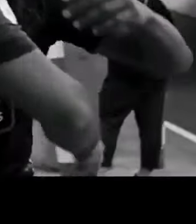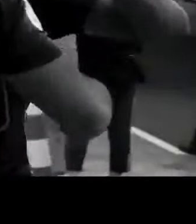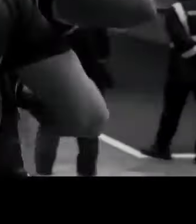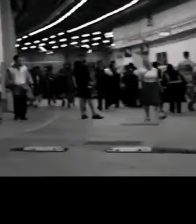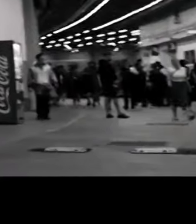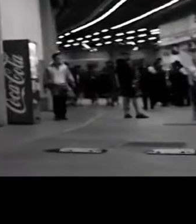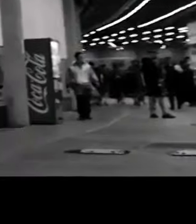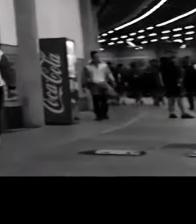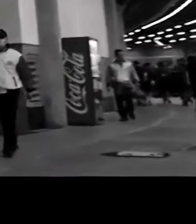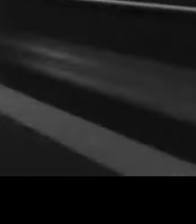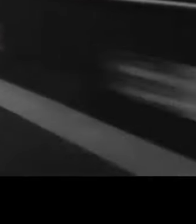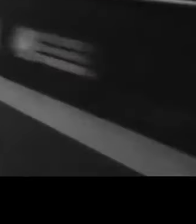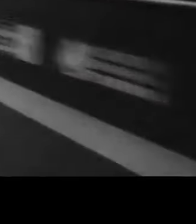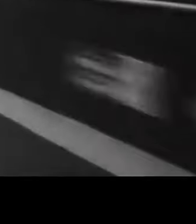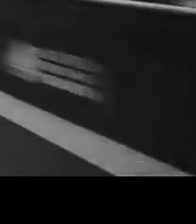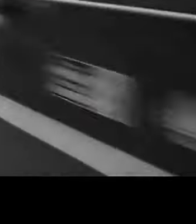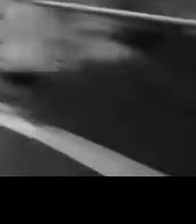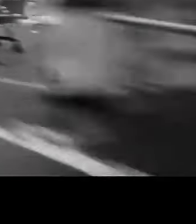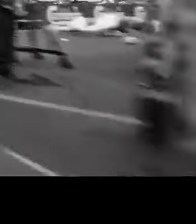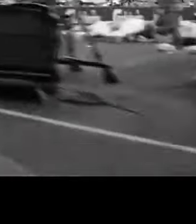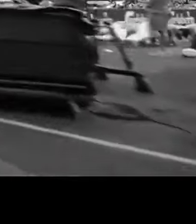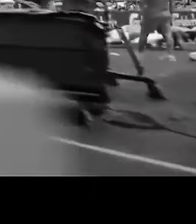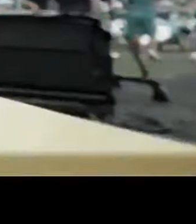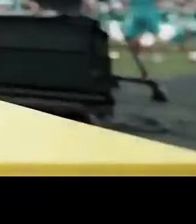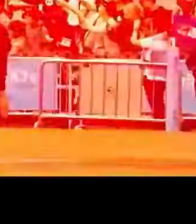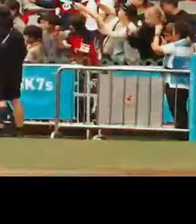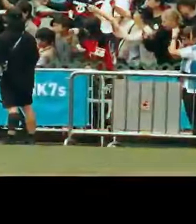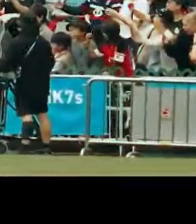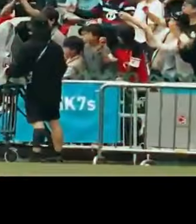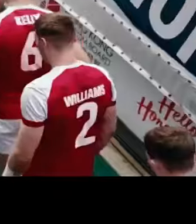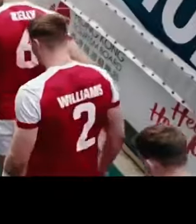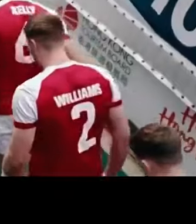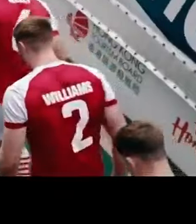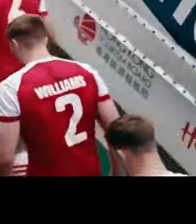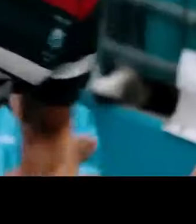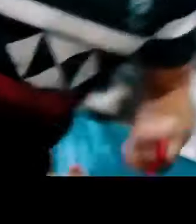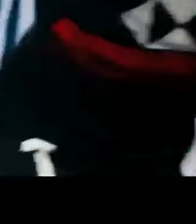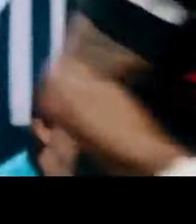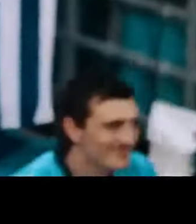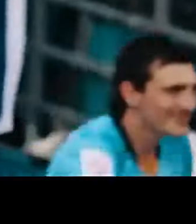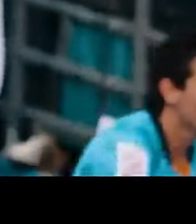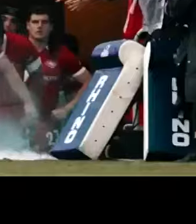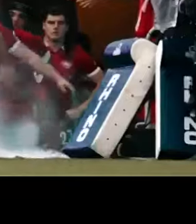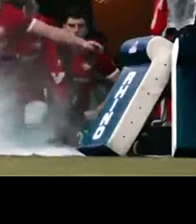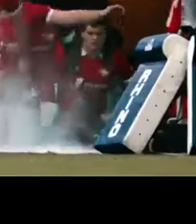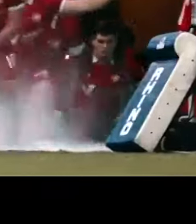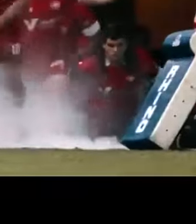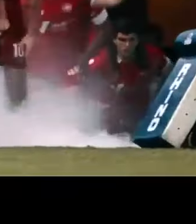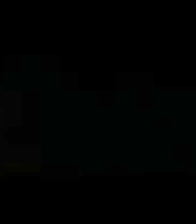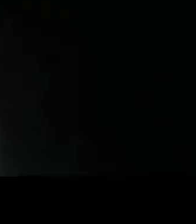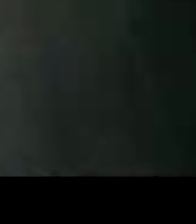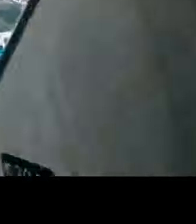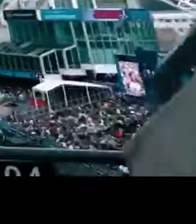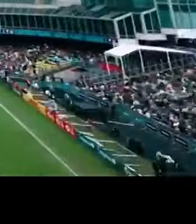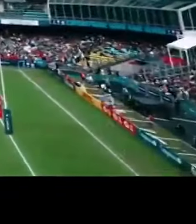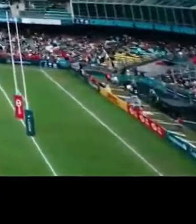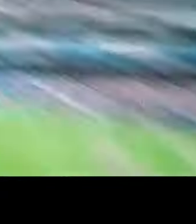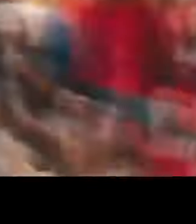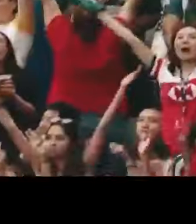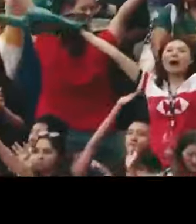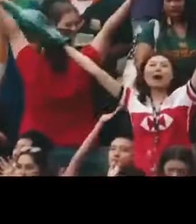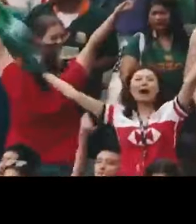每一年都会有想象过 个 tunnel 跑出嚟， 每次諗都會起雞皮咯。 看台